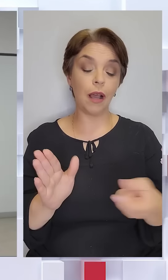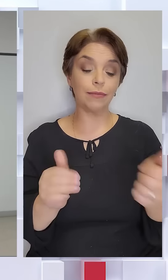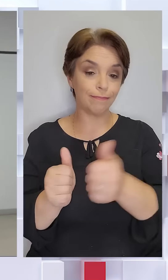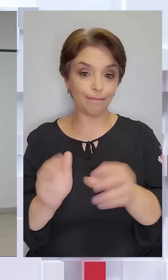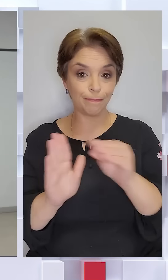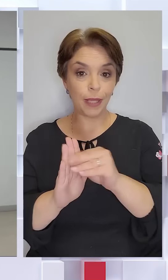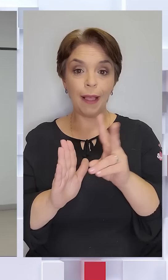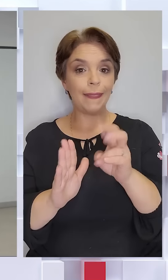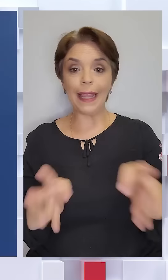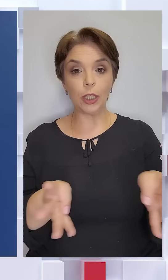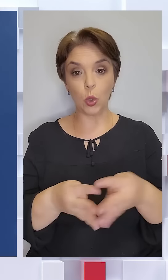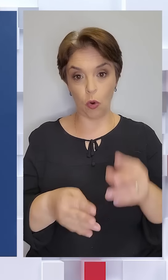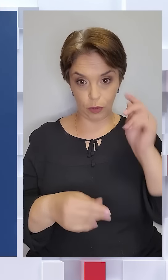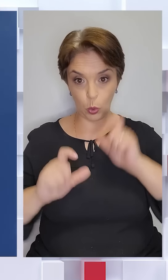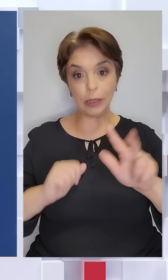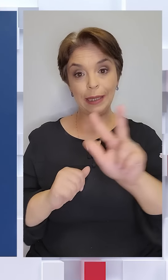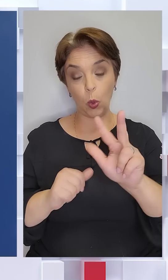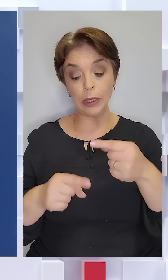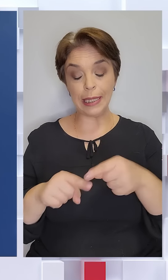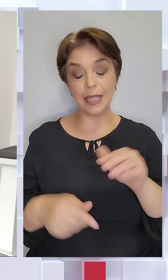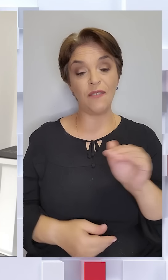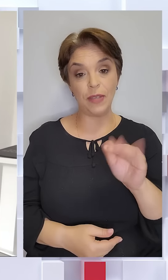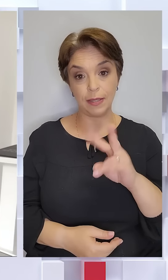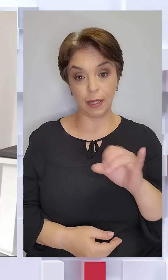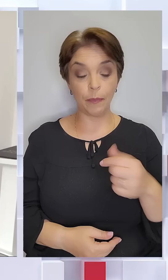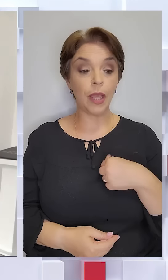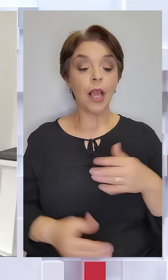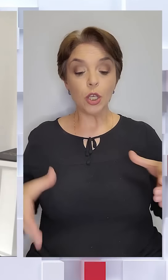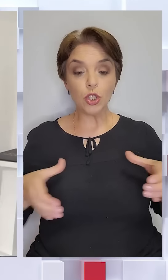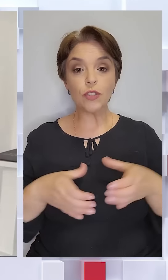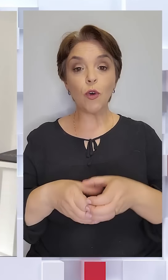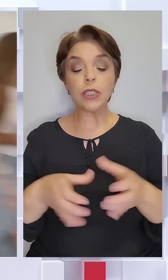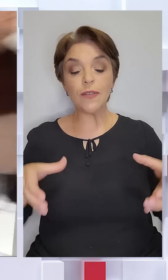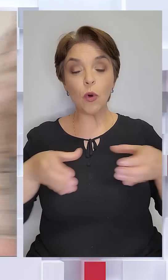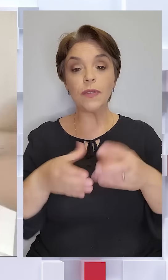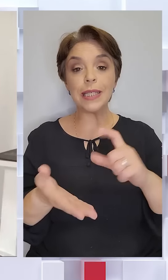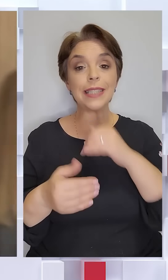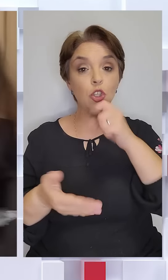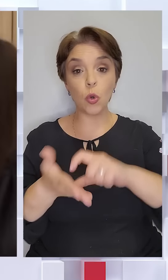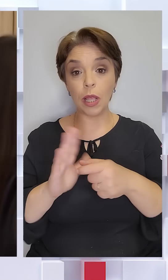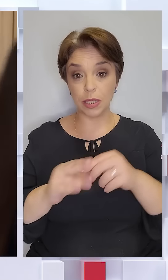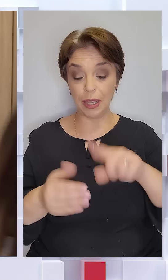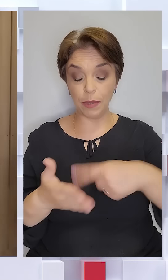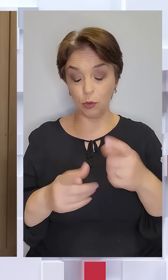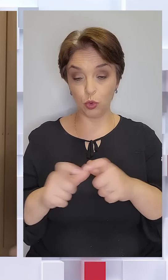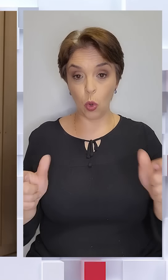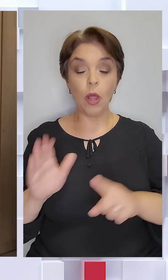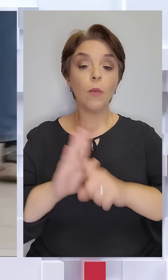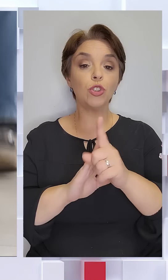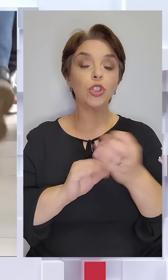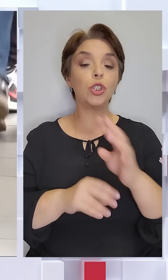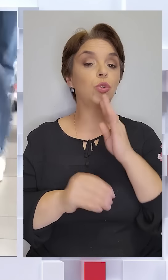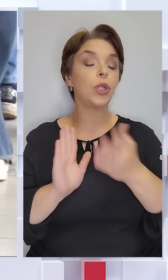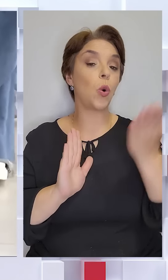нього неінтегрований курс, 3 години цієї фізики. Зводити усіх старшокласників міста в одну школу у Шептицькому почали